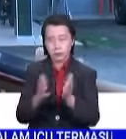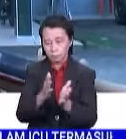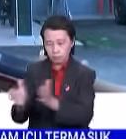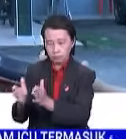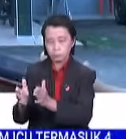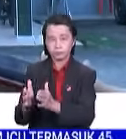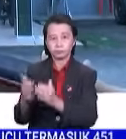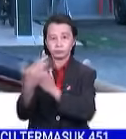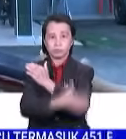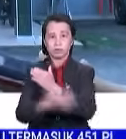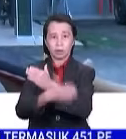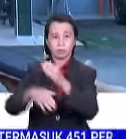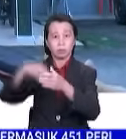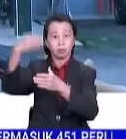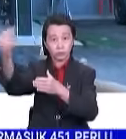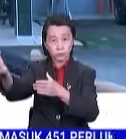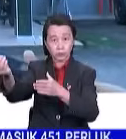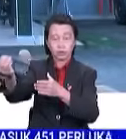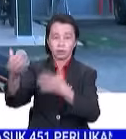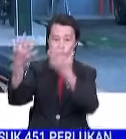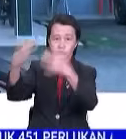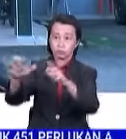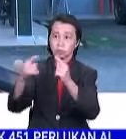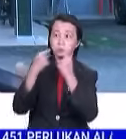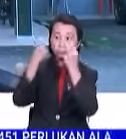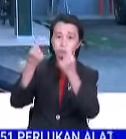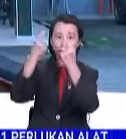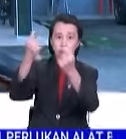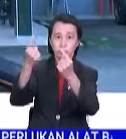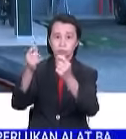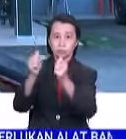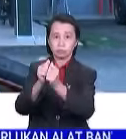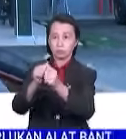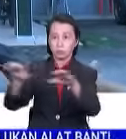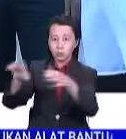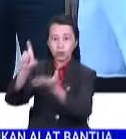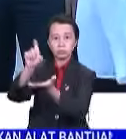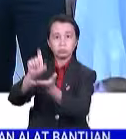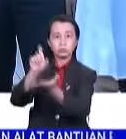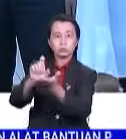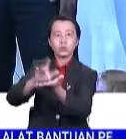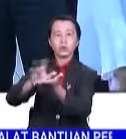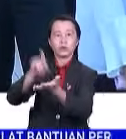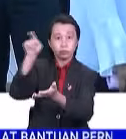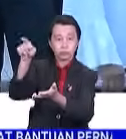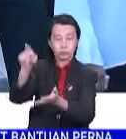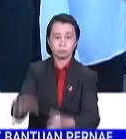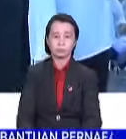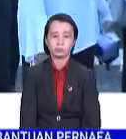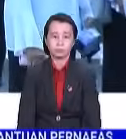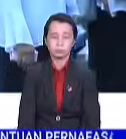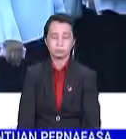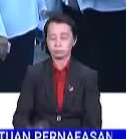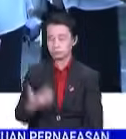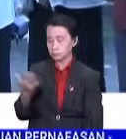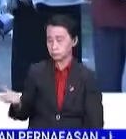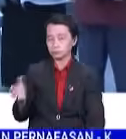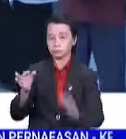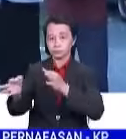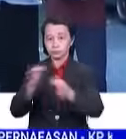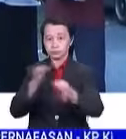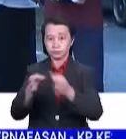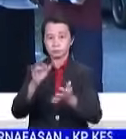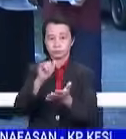dengan negara-negara lainnya yang mana telah pun berjaya menghasilkan bensin bensin sebelum Inilah banyak mengulas